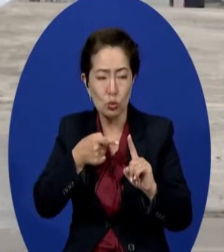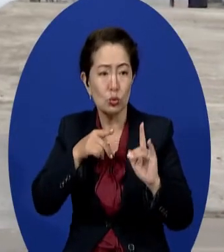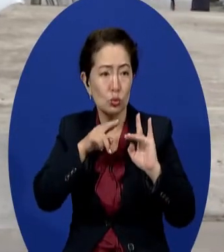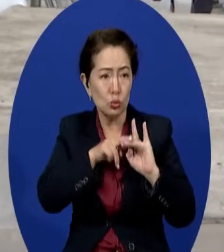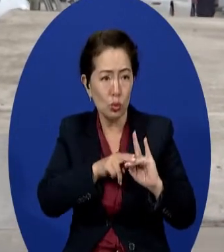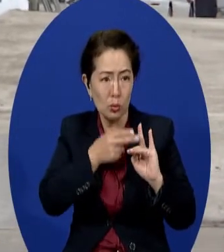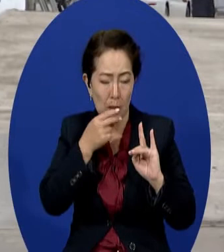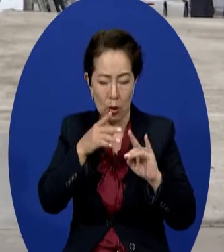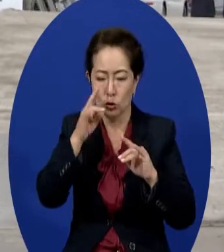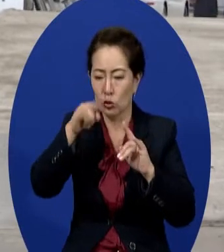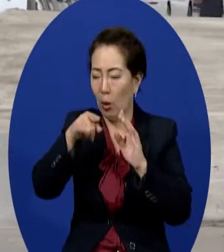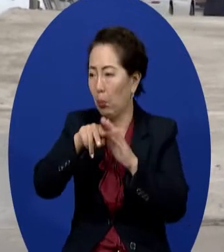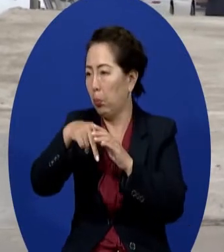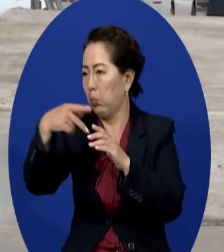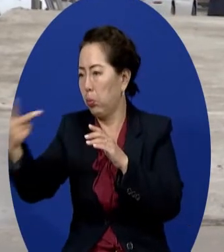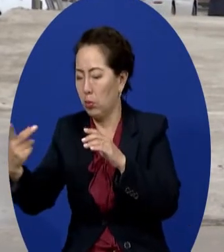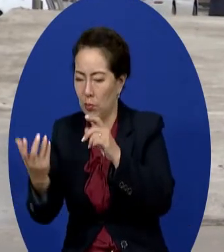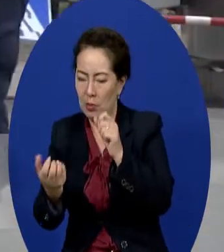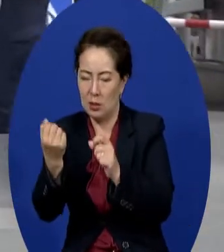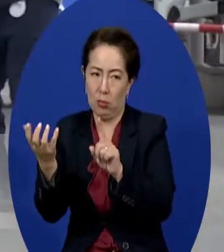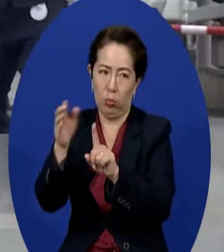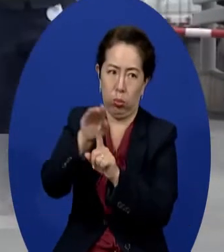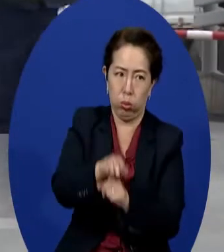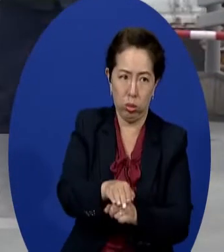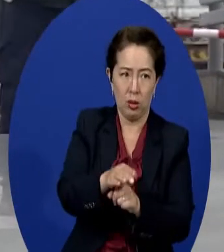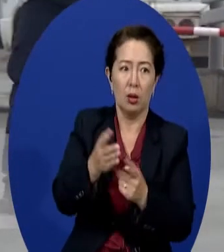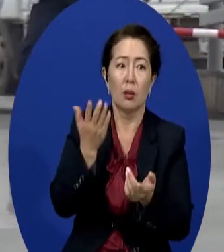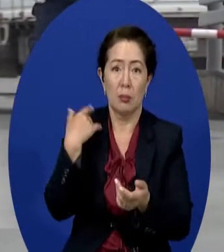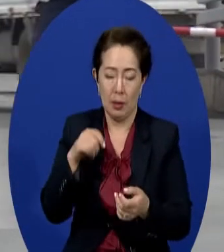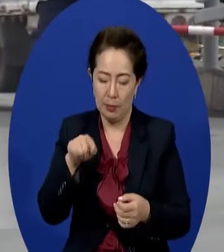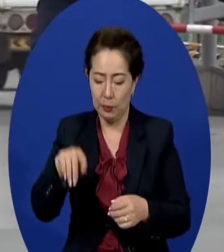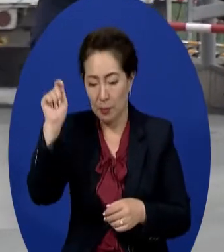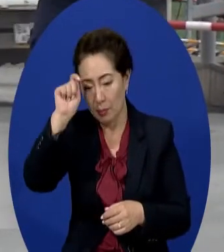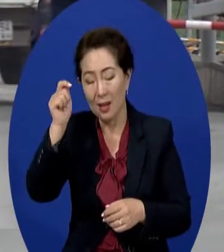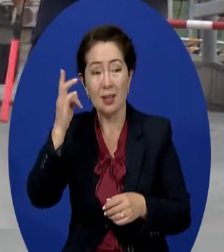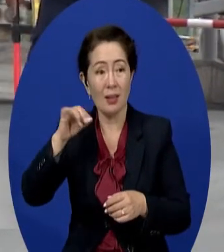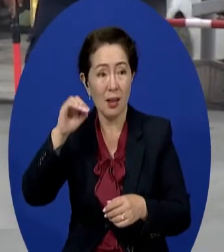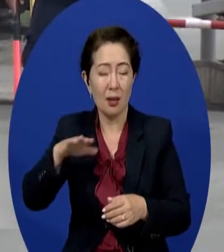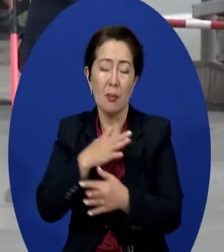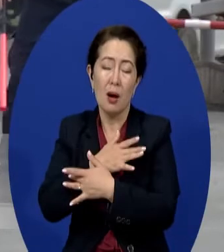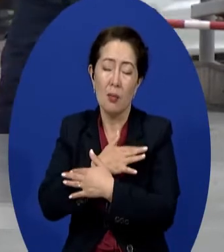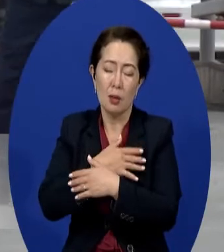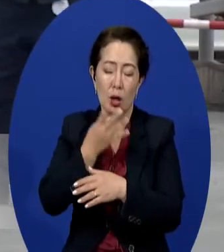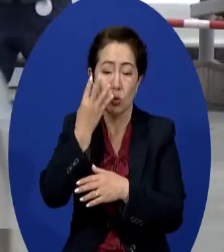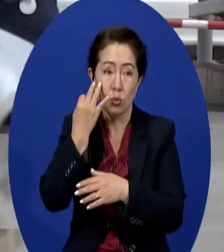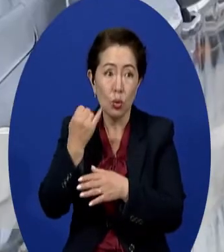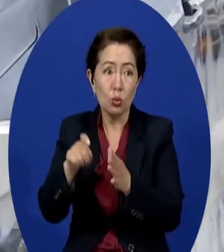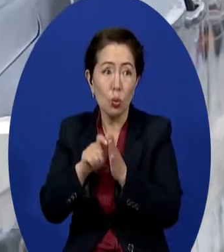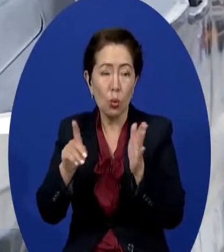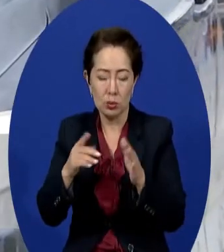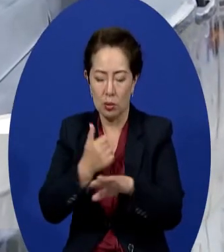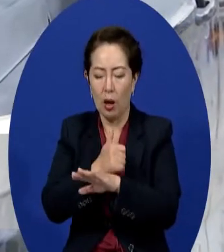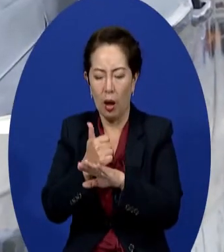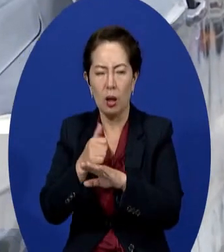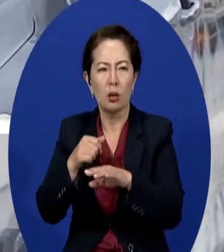цонхоор шидэгдэх тээврийн хэрэгсэлд дарагдаж амьнасаа алдсан байна. За баяр наадмын амралт эхлээд 4 хоног байгаа ш орон нутгийг зорих зорчих хөдөлгөөн их байна.